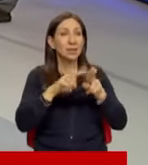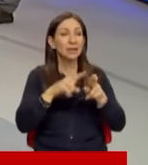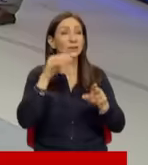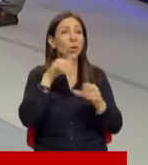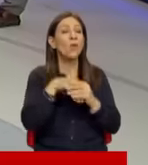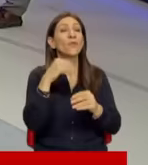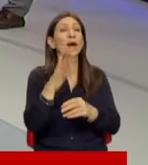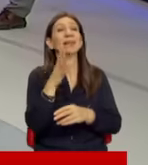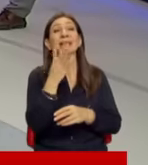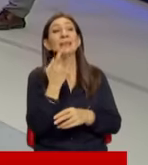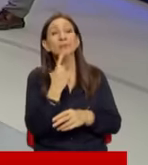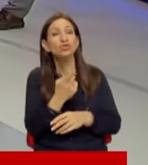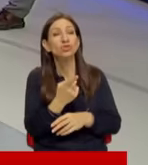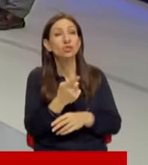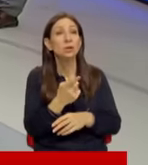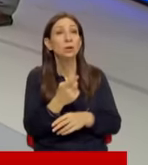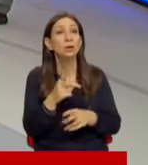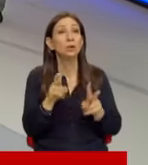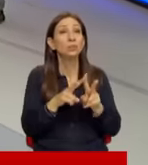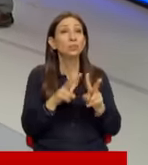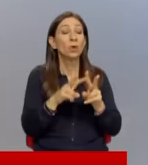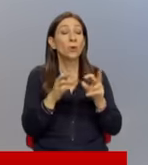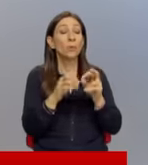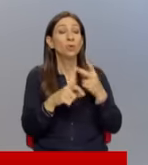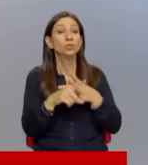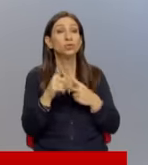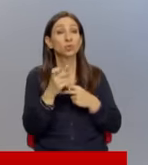kararını ne yönde kullanmış? Mustafa Bozcu